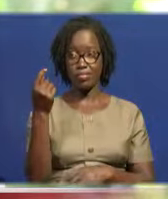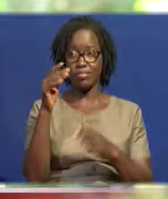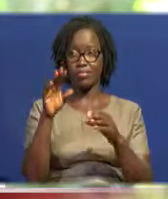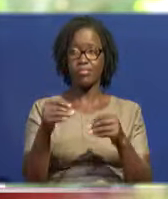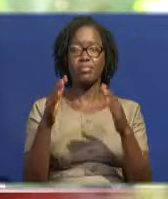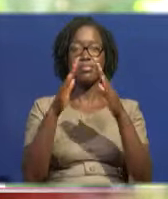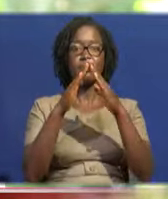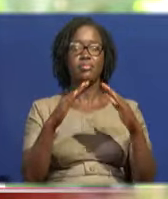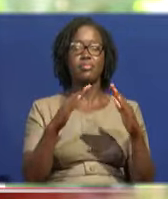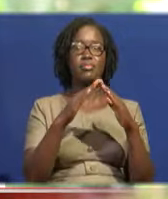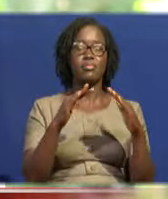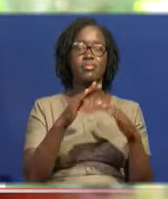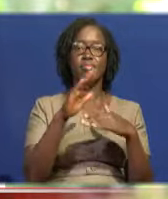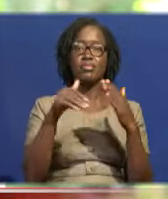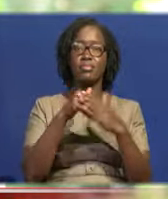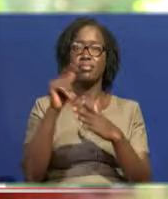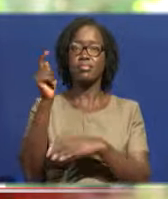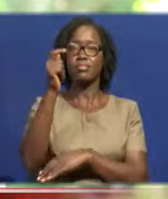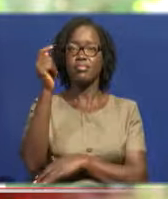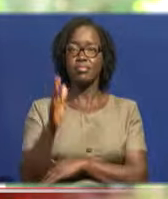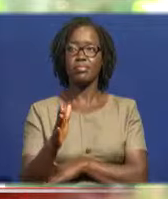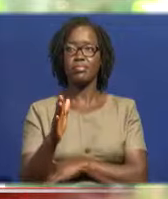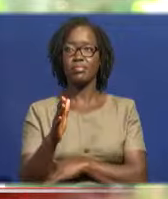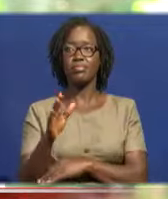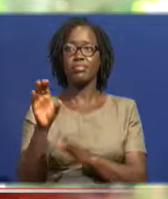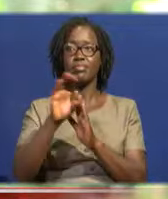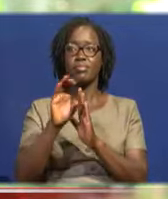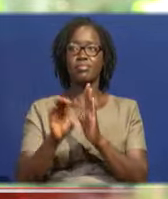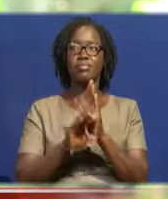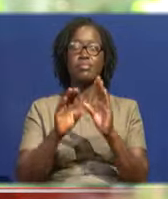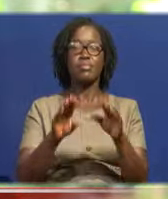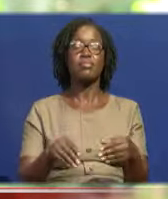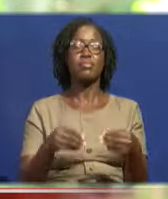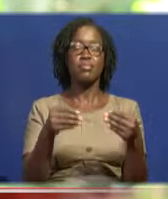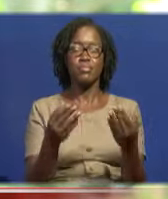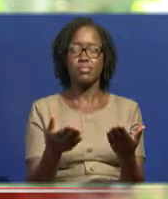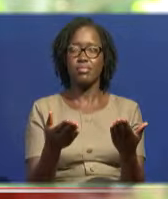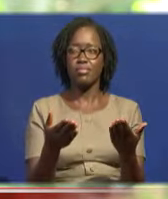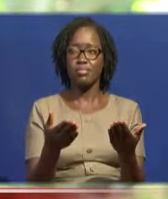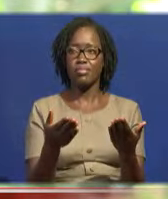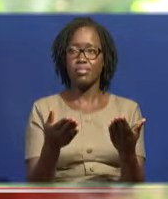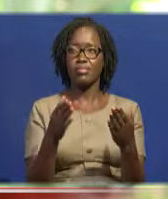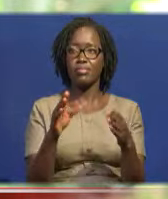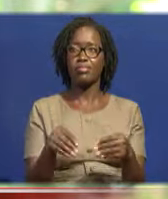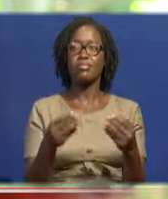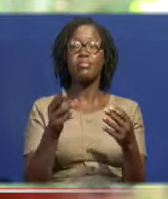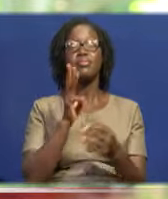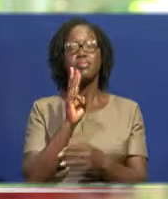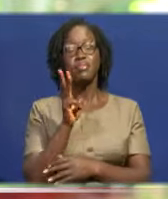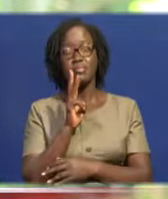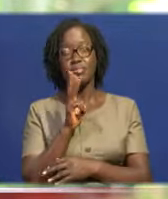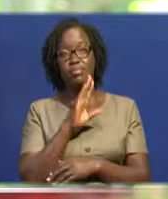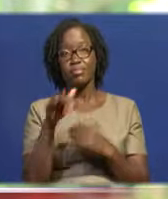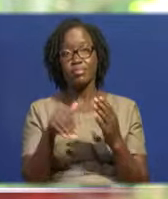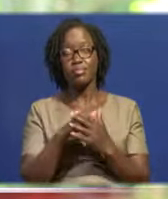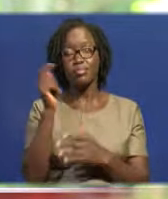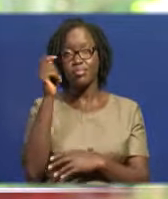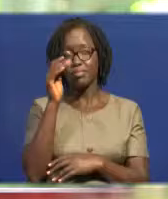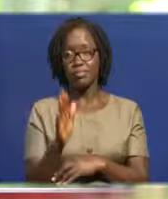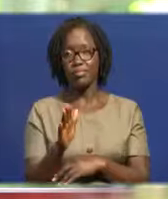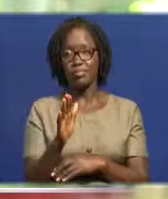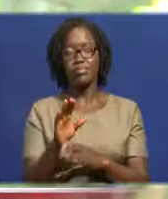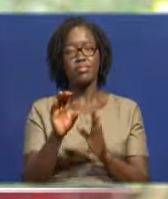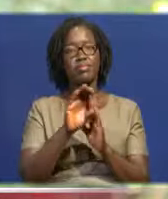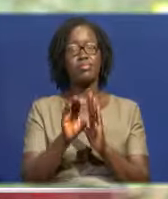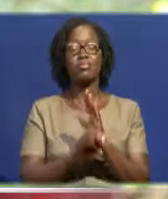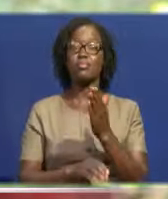Providing shelter to all Kenyans is a constitutional provision. Providing water to all Kenyans is